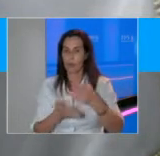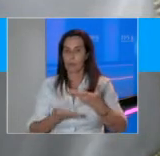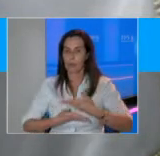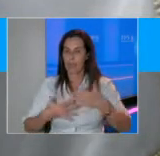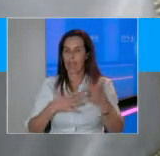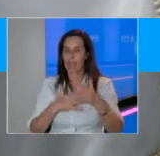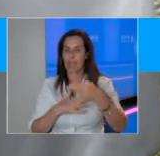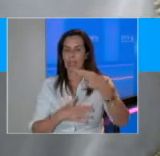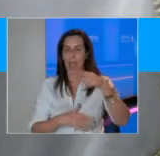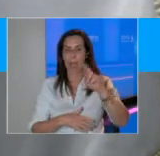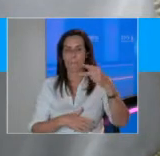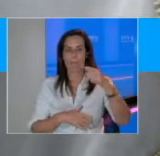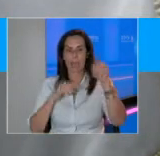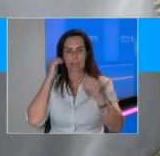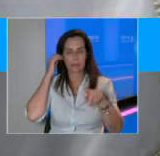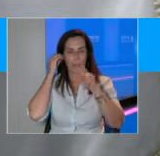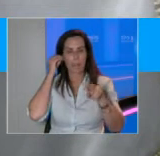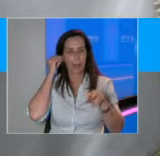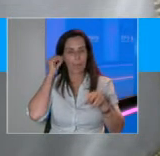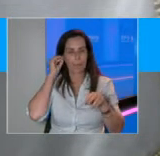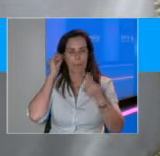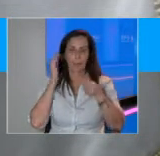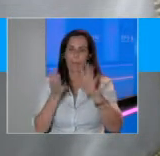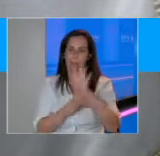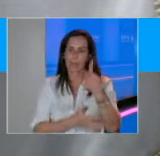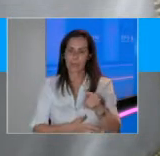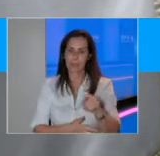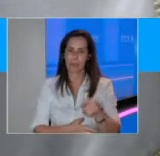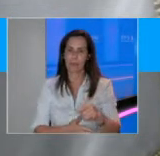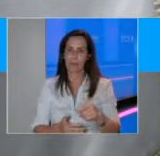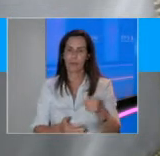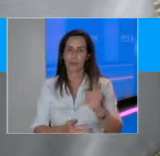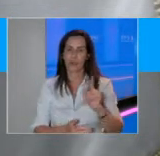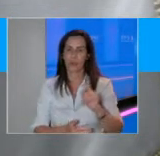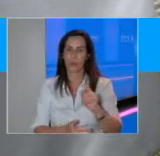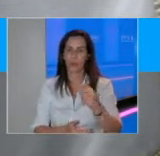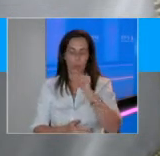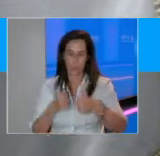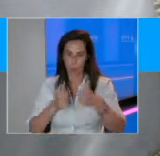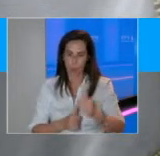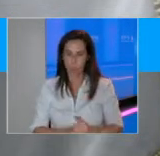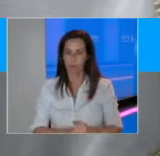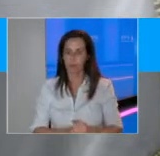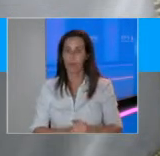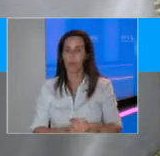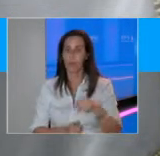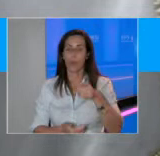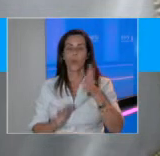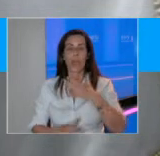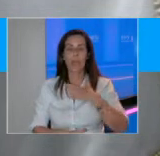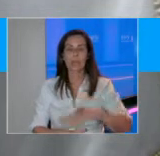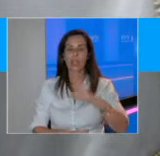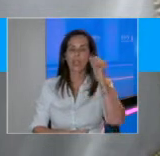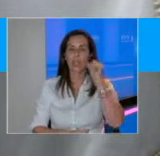חקירת הרפז האחרונה ב-2014 שמנע מגבי ללכת לשני מערכות בחירות שלא התכוון להתמודד בהן. הוא נורא רצה את